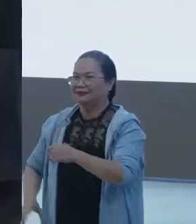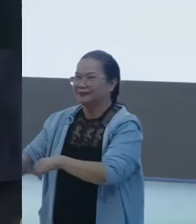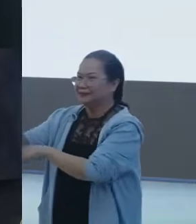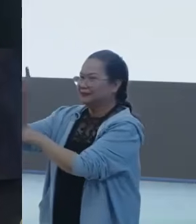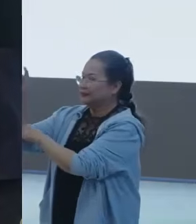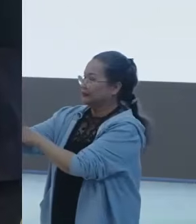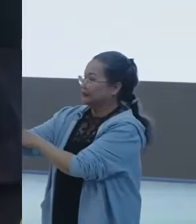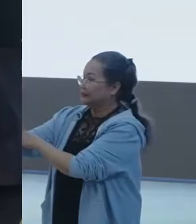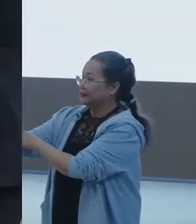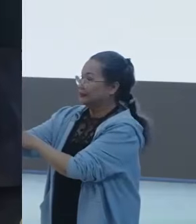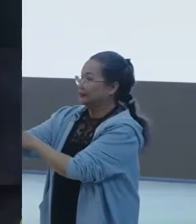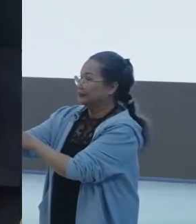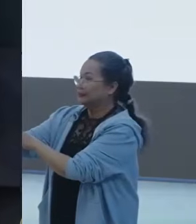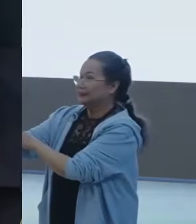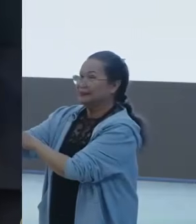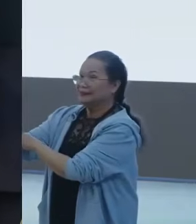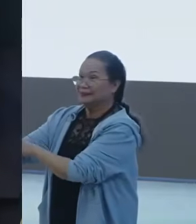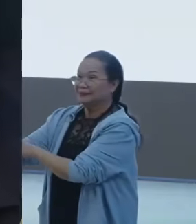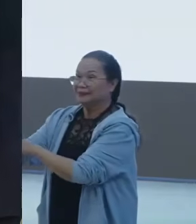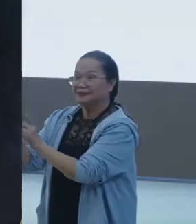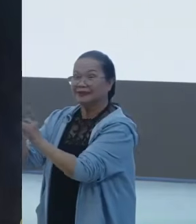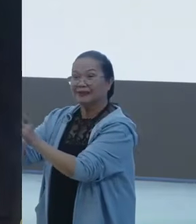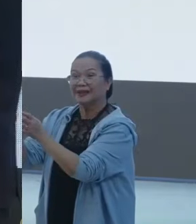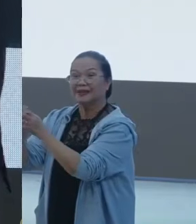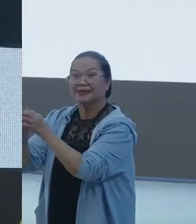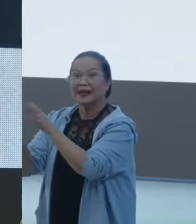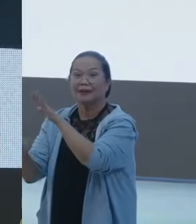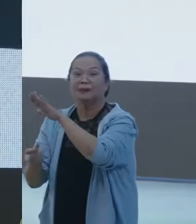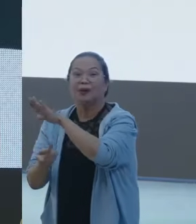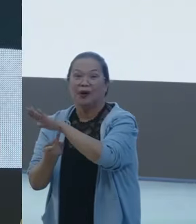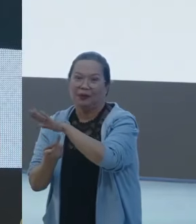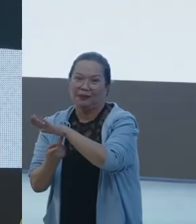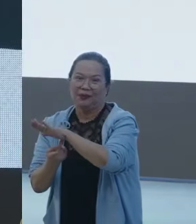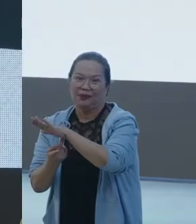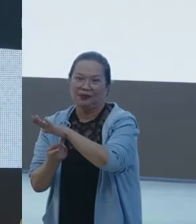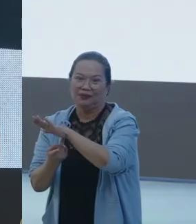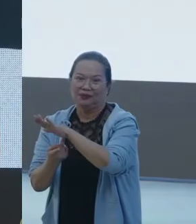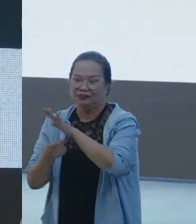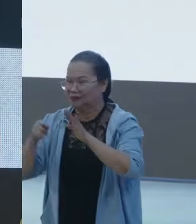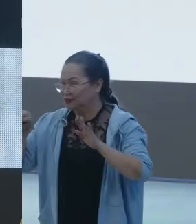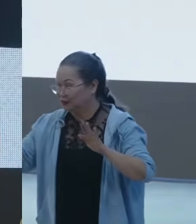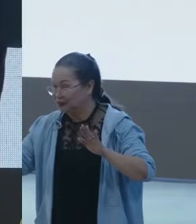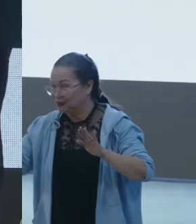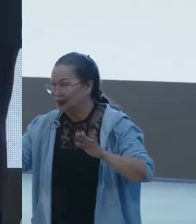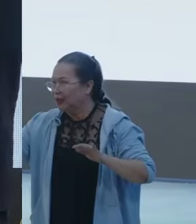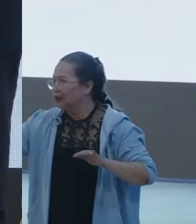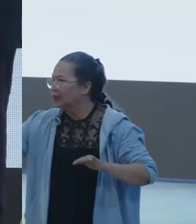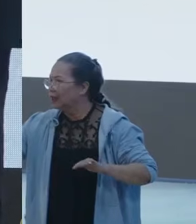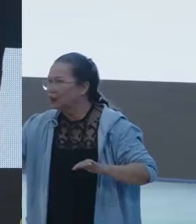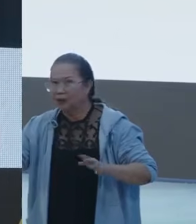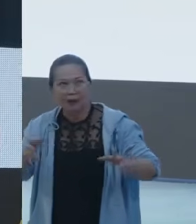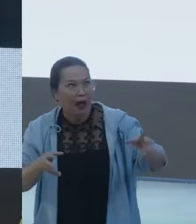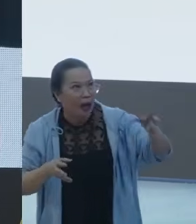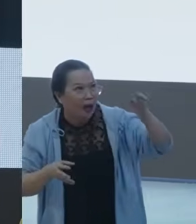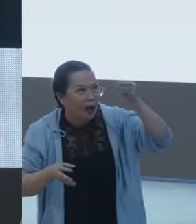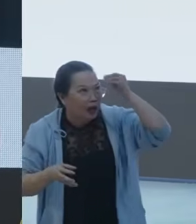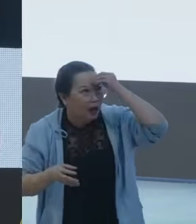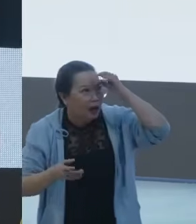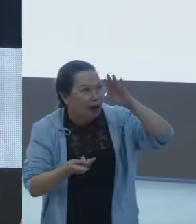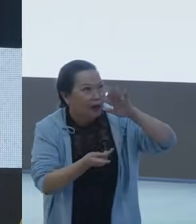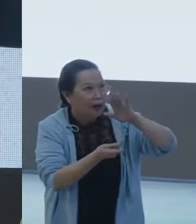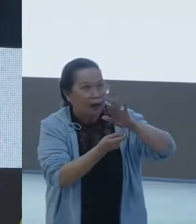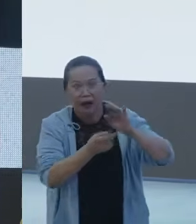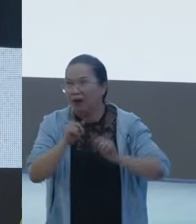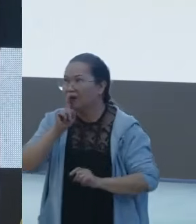ay isang disipulo ni Paul, nakakilala ng Panginoon from the preaching of Paul. Alam na alam niya ang knowledge of the